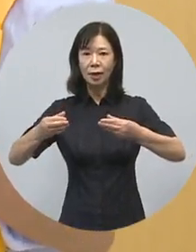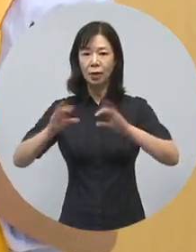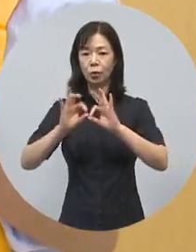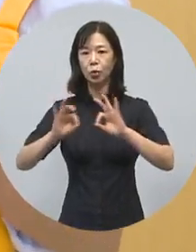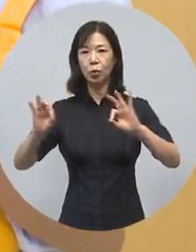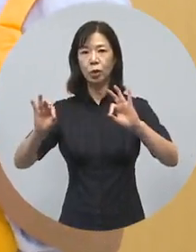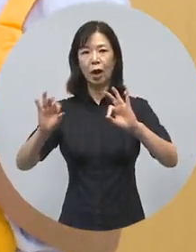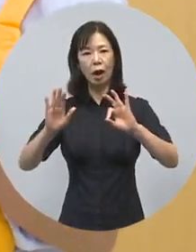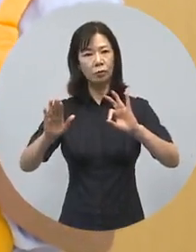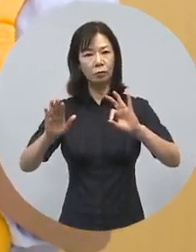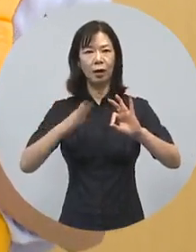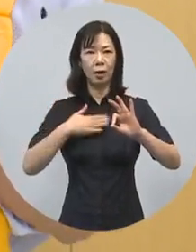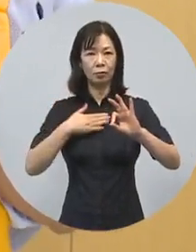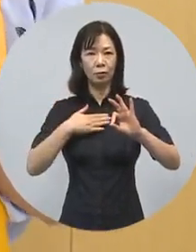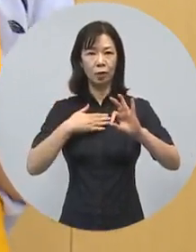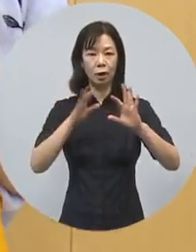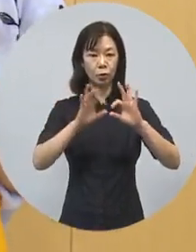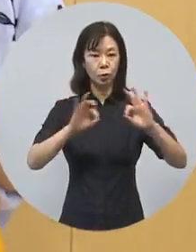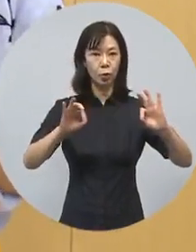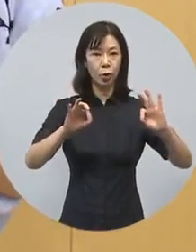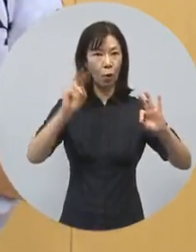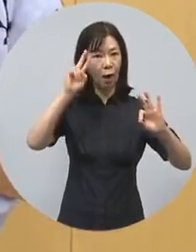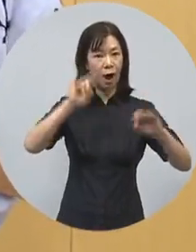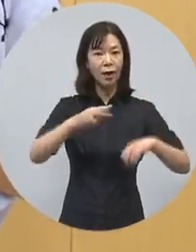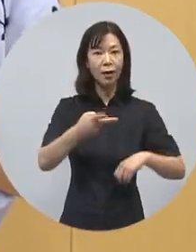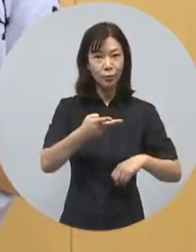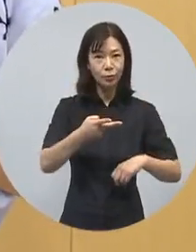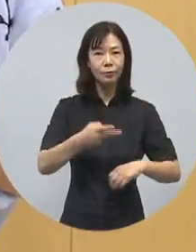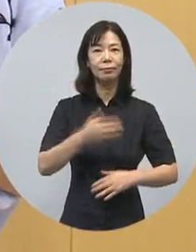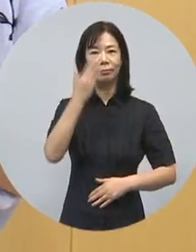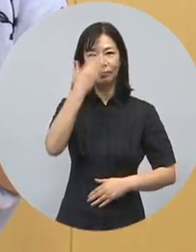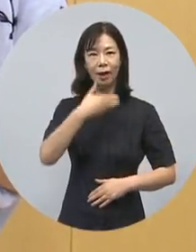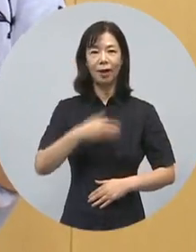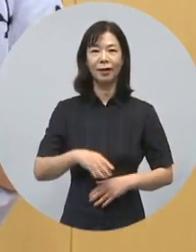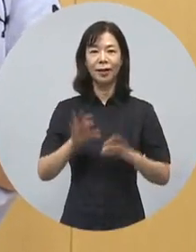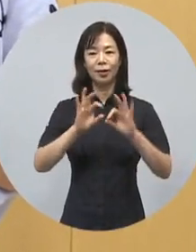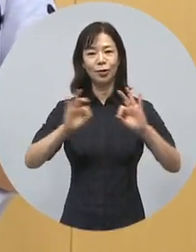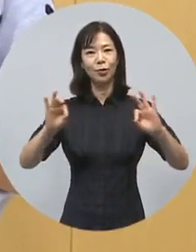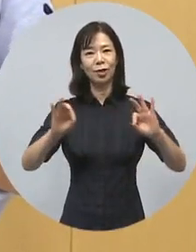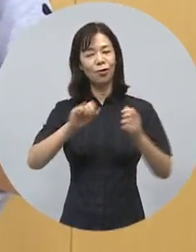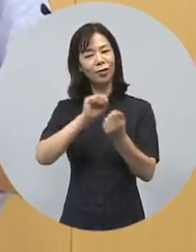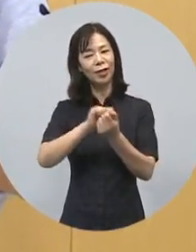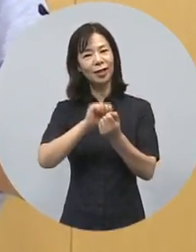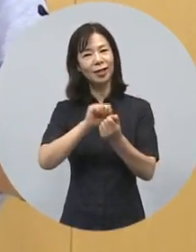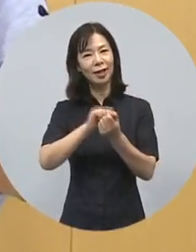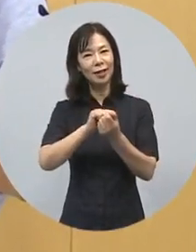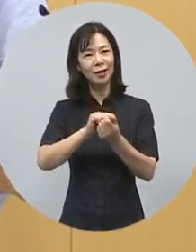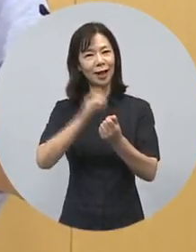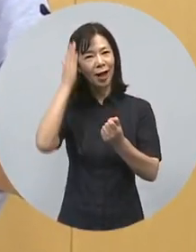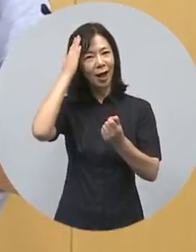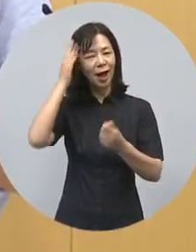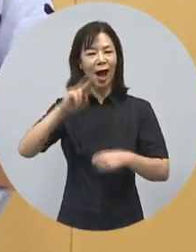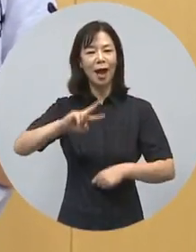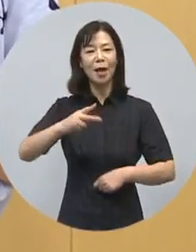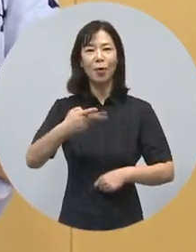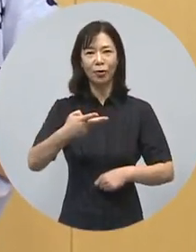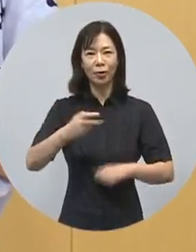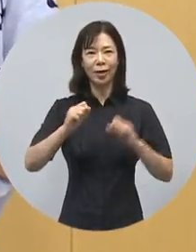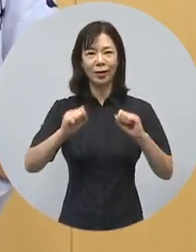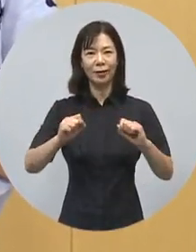揚げちゃうんですね。 はい、今回はきゅうりのみずみずしさとシャキシャキ食感を揚げ物で味わいたいと思います